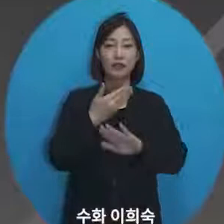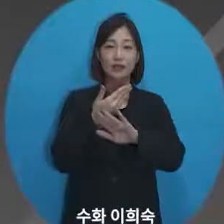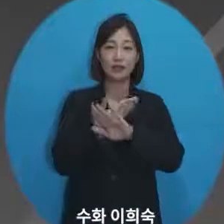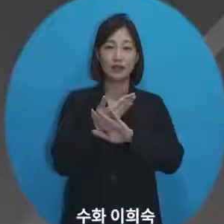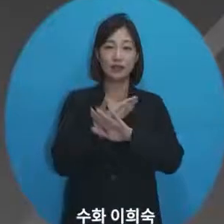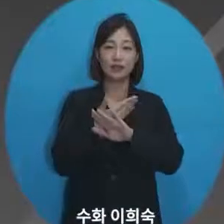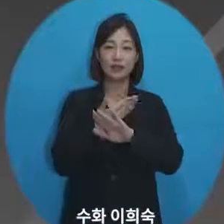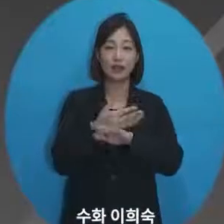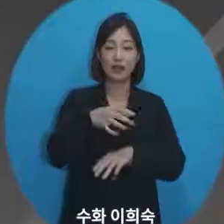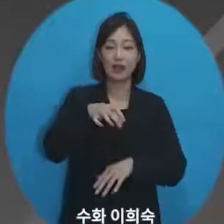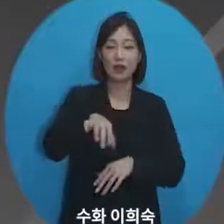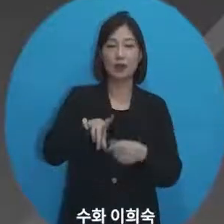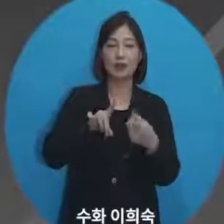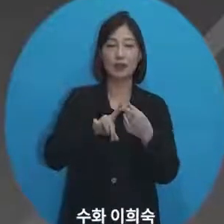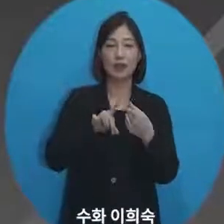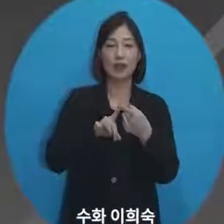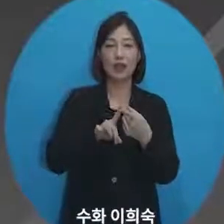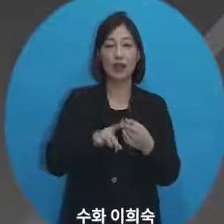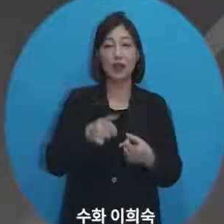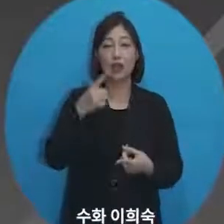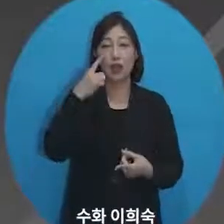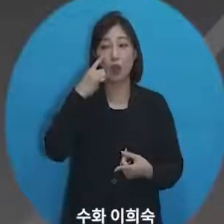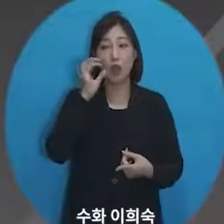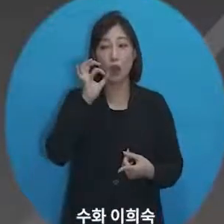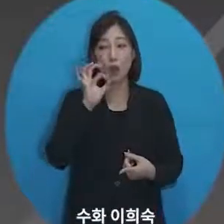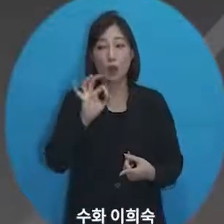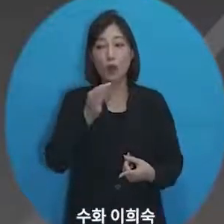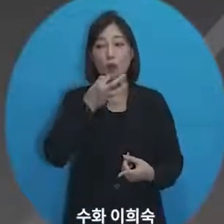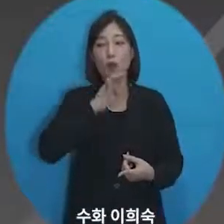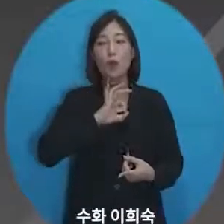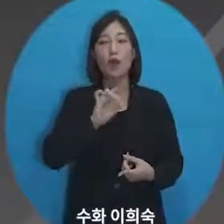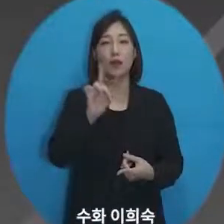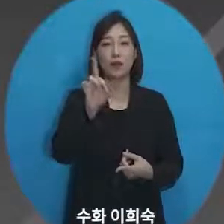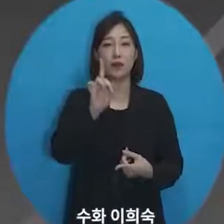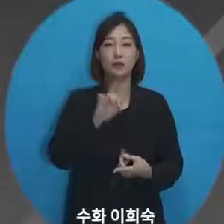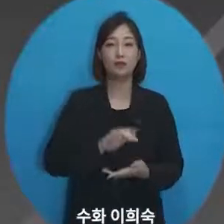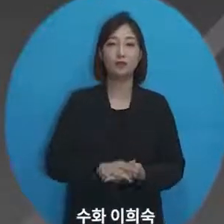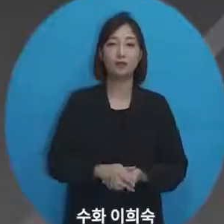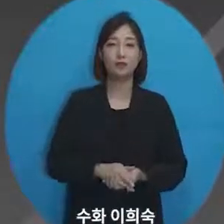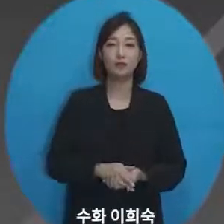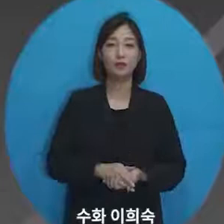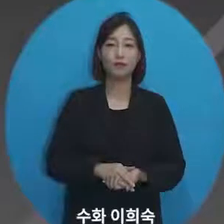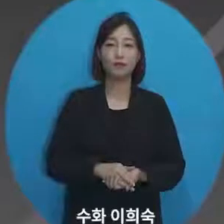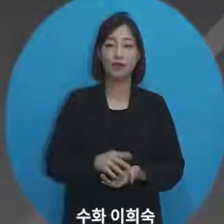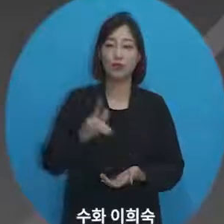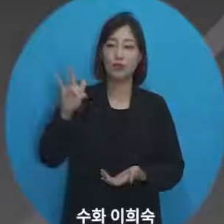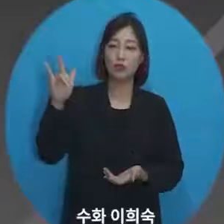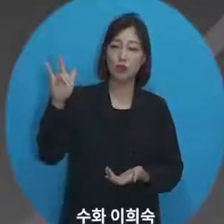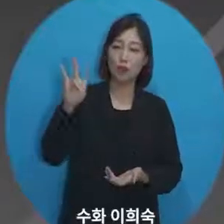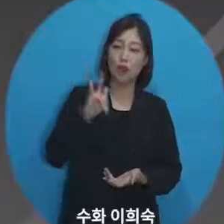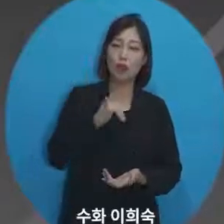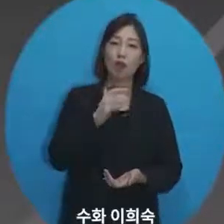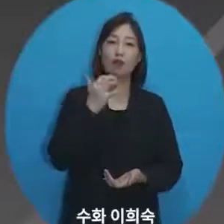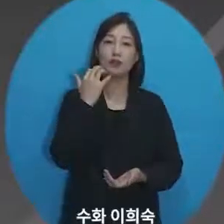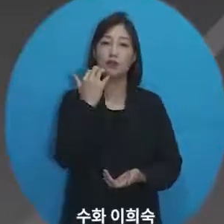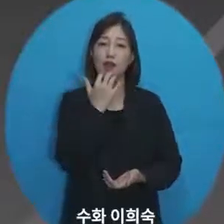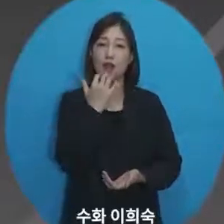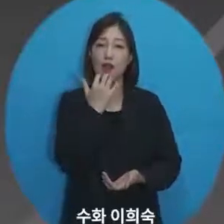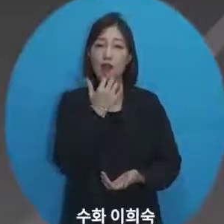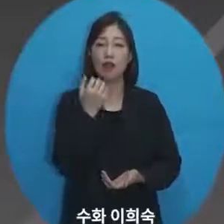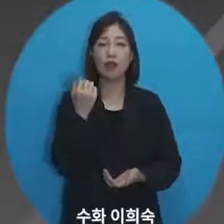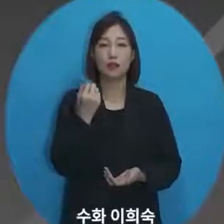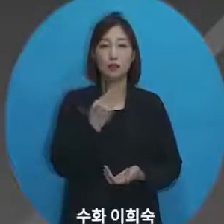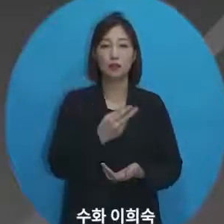이제 부대 시설에 대한 이제 시인성 확보인데요. 주변의 벽면과의 색상을 다르게 함과 동시에